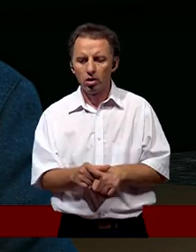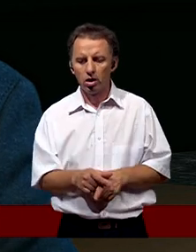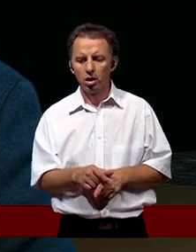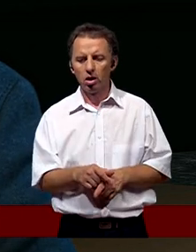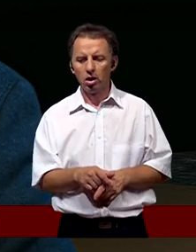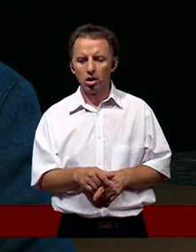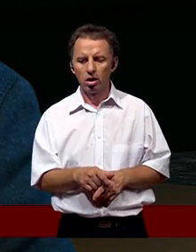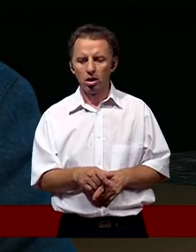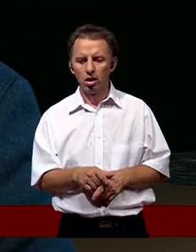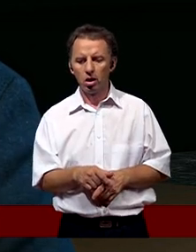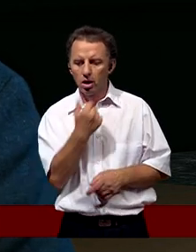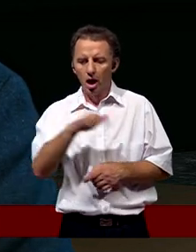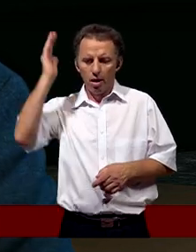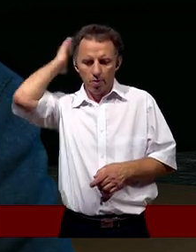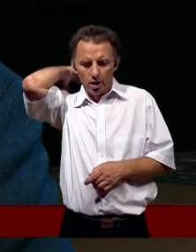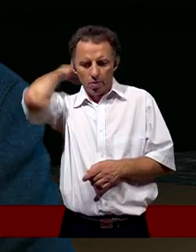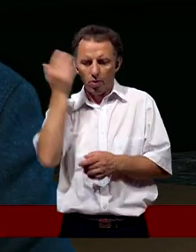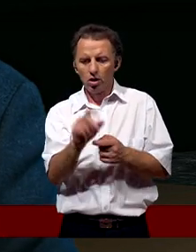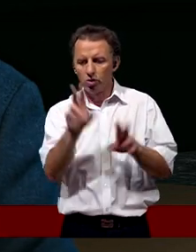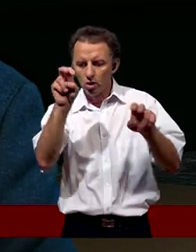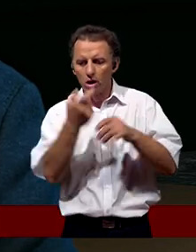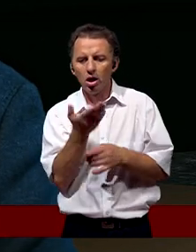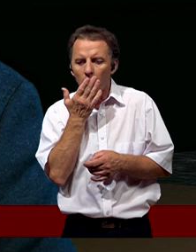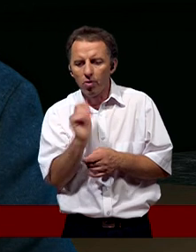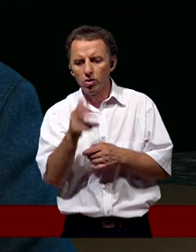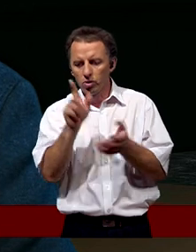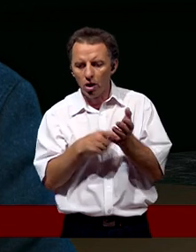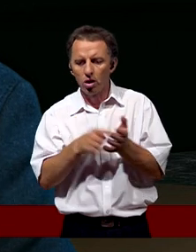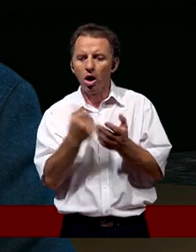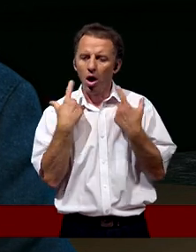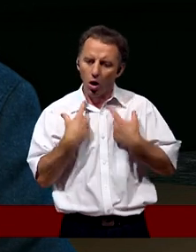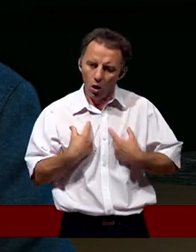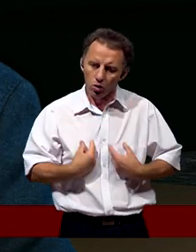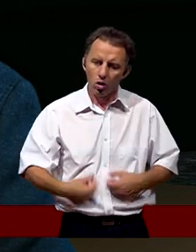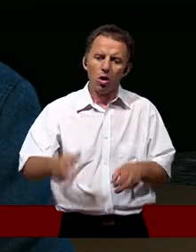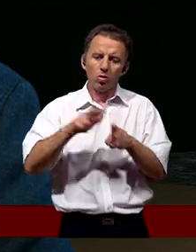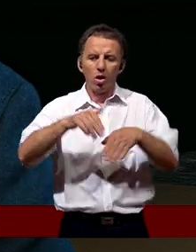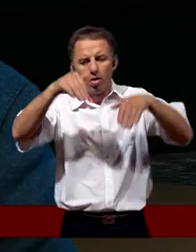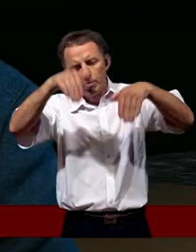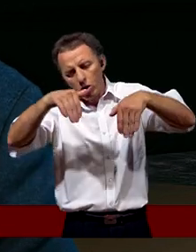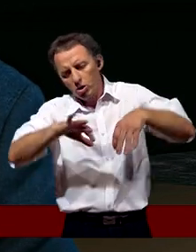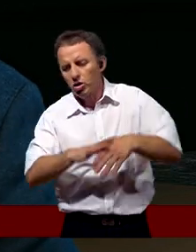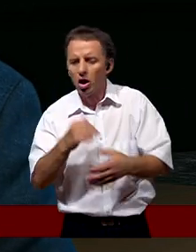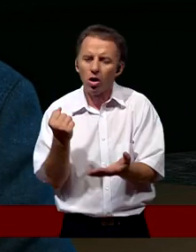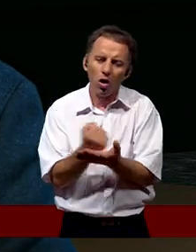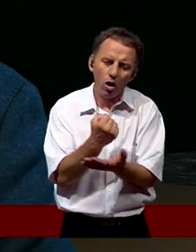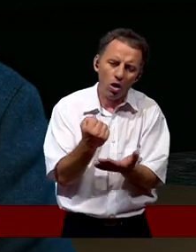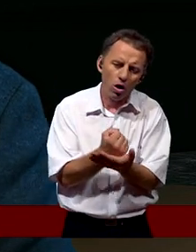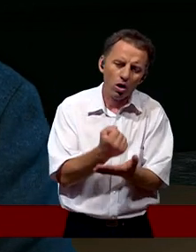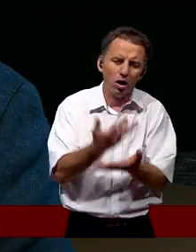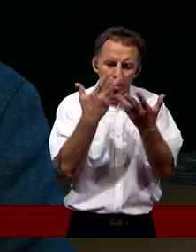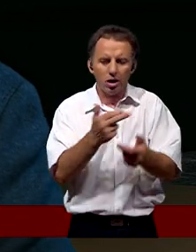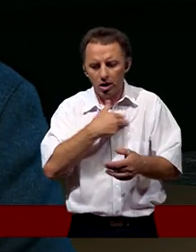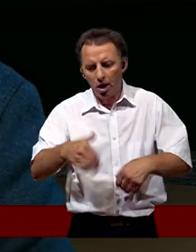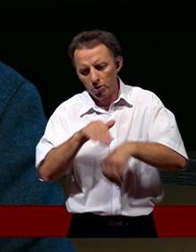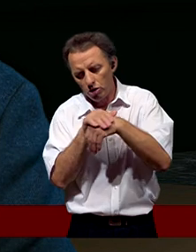za plecami, mówiąc w cudzysłowie, nie mówimy często na osobę, która może niekoniecznie chce się z